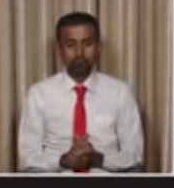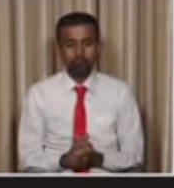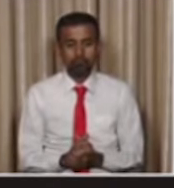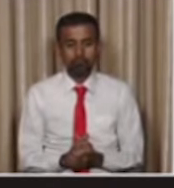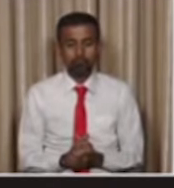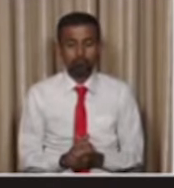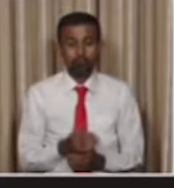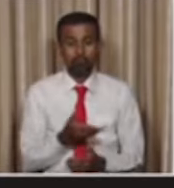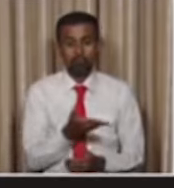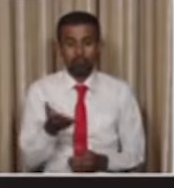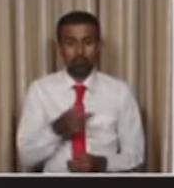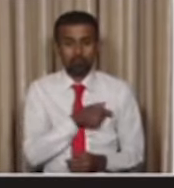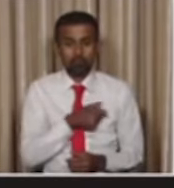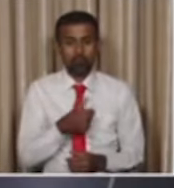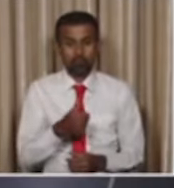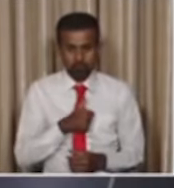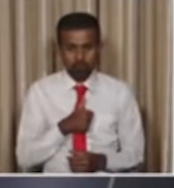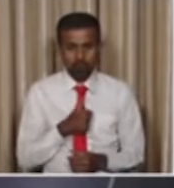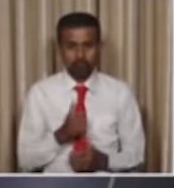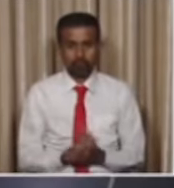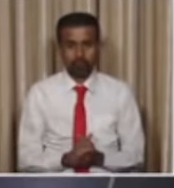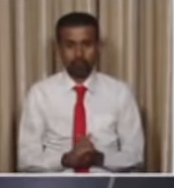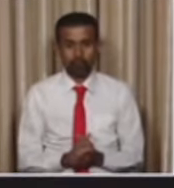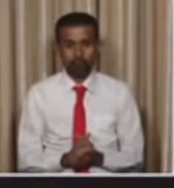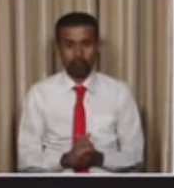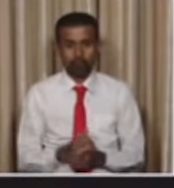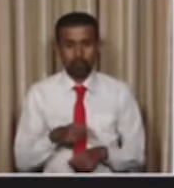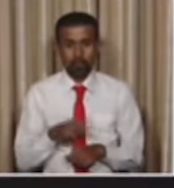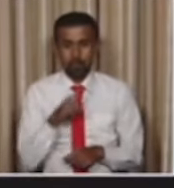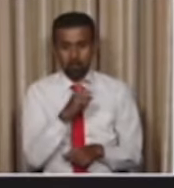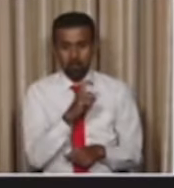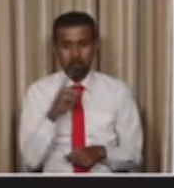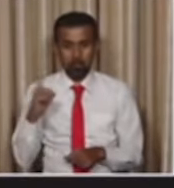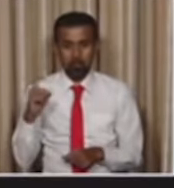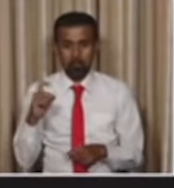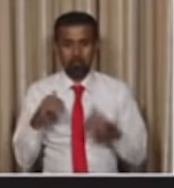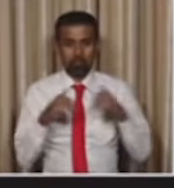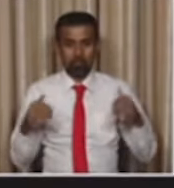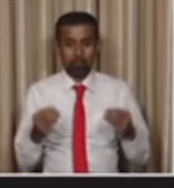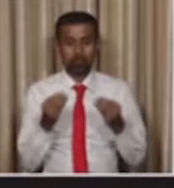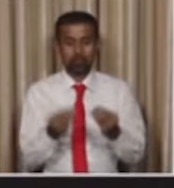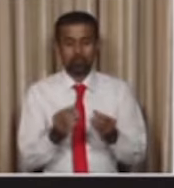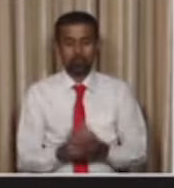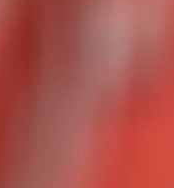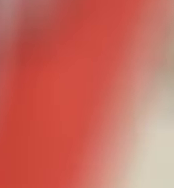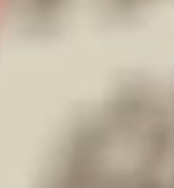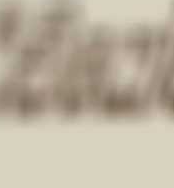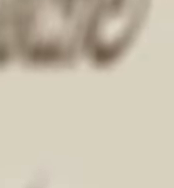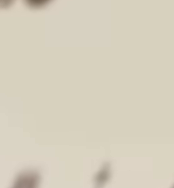සභා නායකතුමා එකඟයි. එතකොට පැය භාගෙ දෙපැත්තට. හොඳයි. එහෙනම්